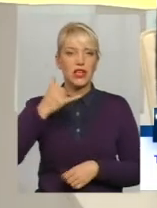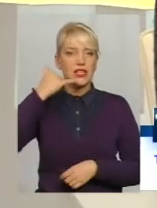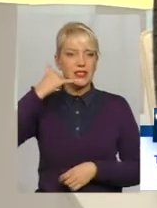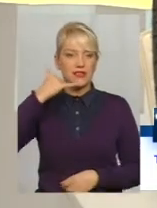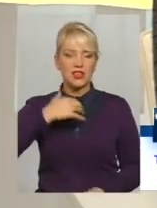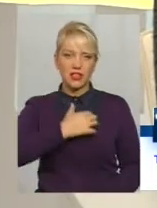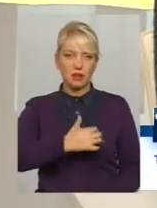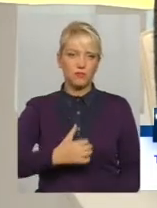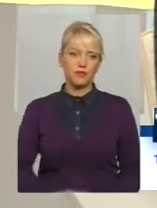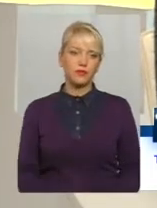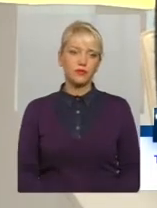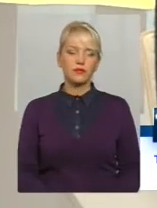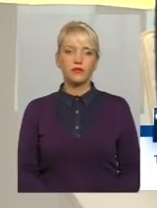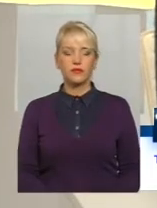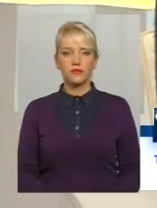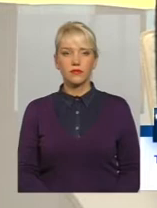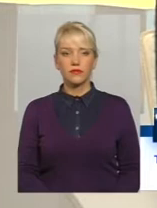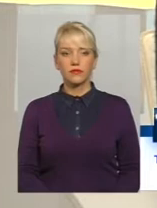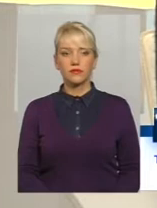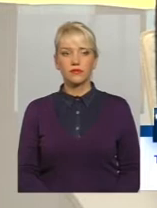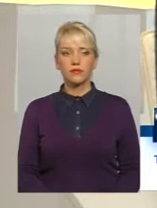насамперед, слухаємо дозвонювача. Говоріть, будь ласка.